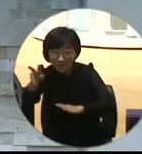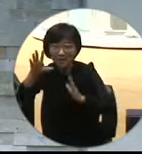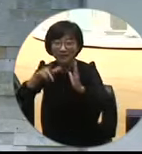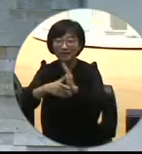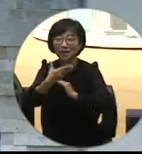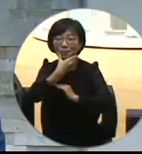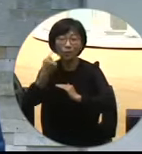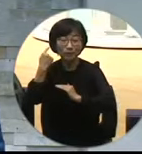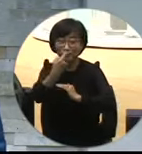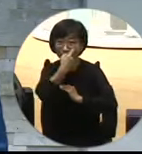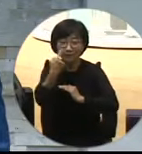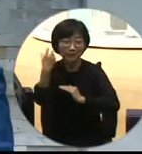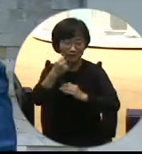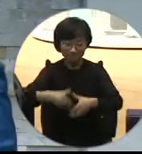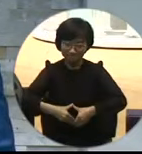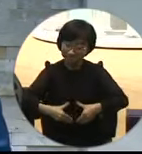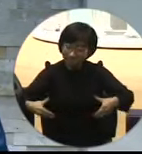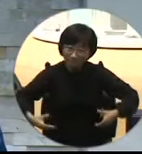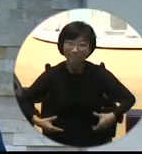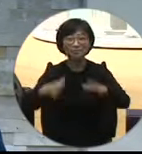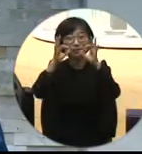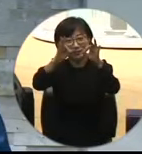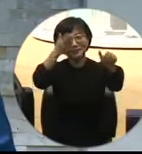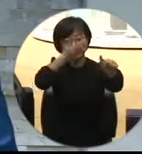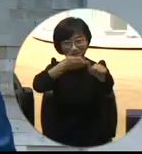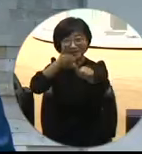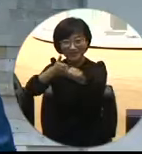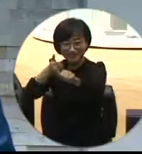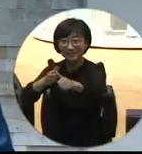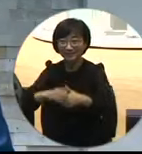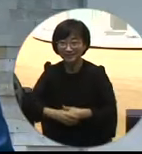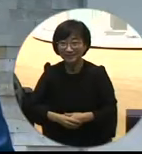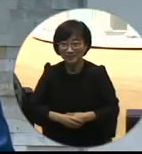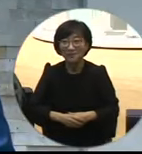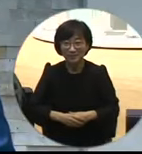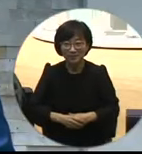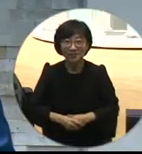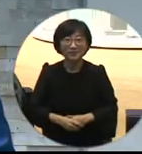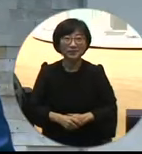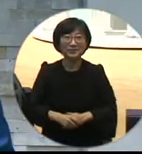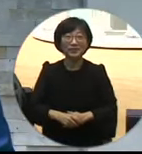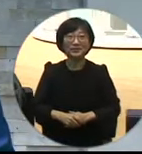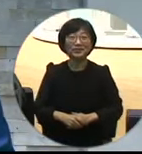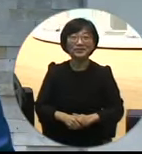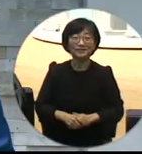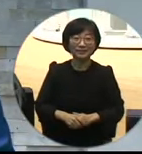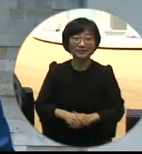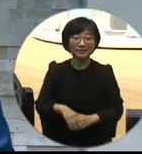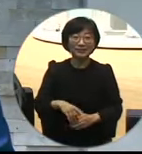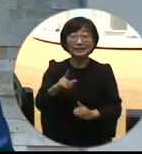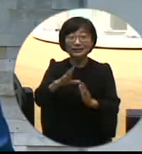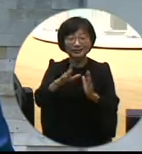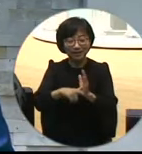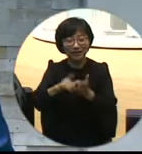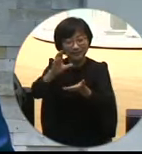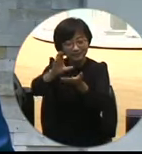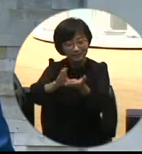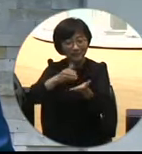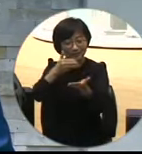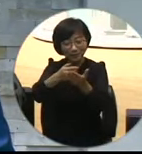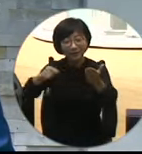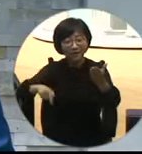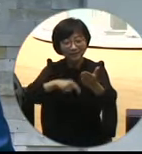복음적으로 이해할 때 진정한 그리스도 아가페의 공동체가 형성됩니다. 우리 영계의